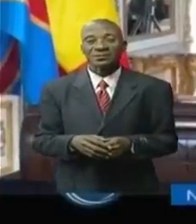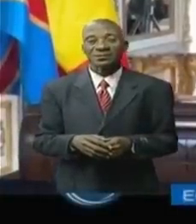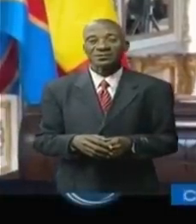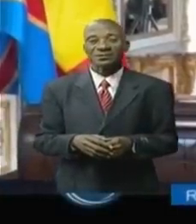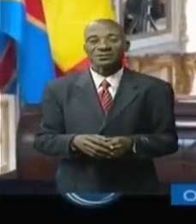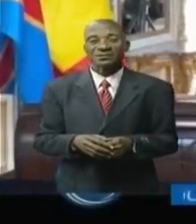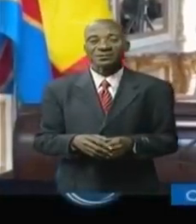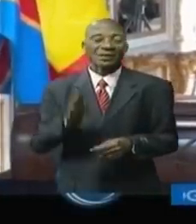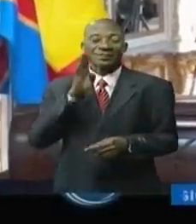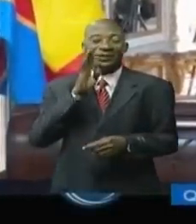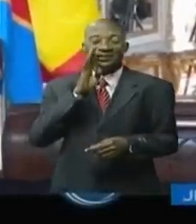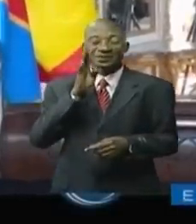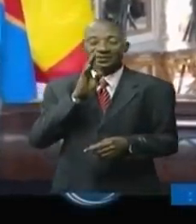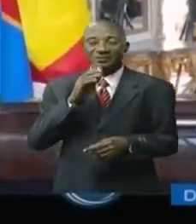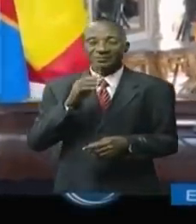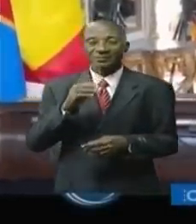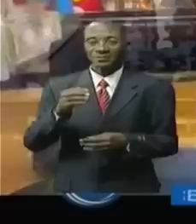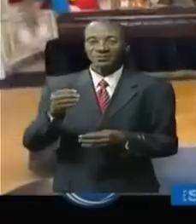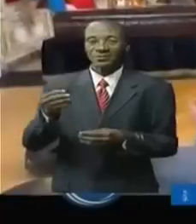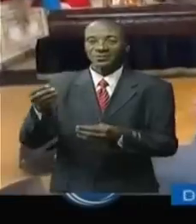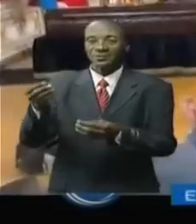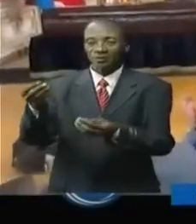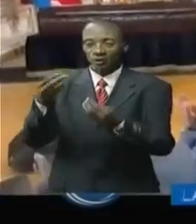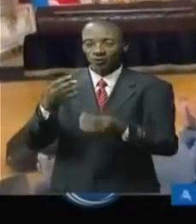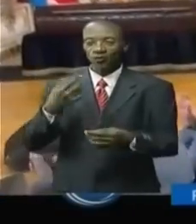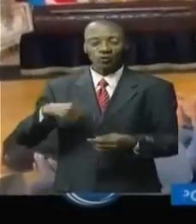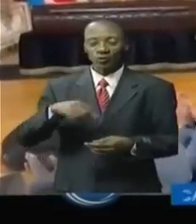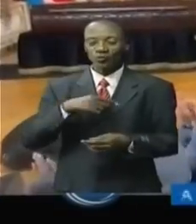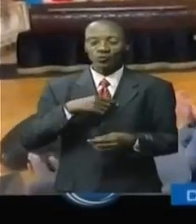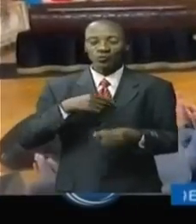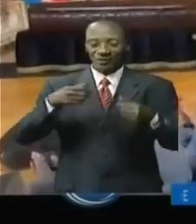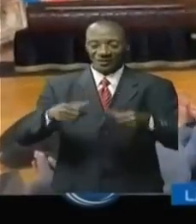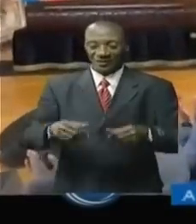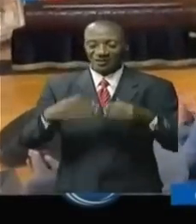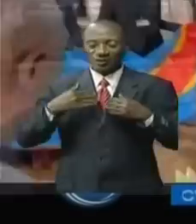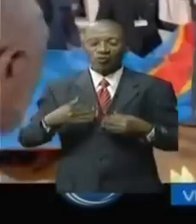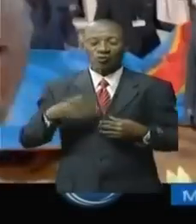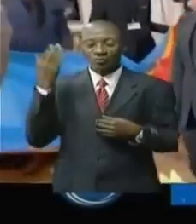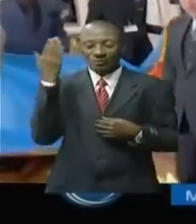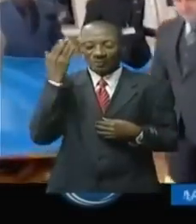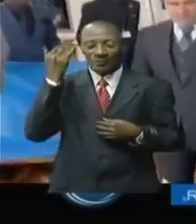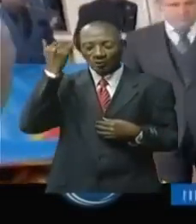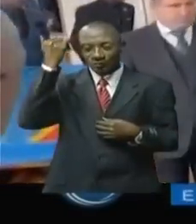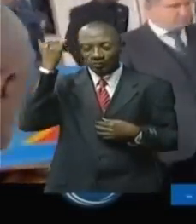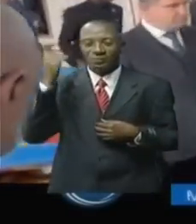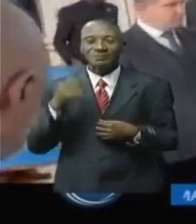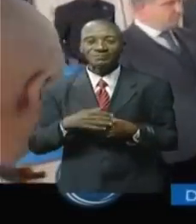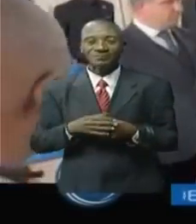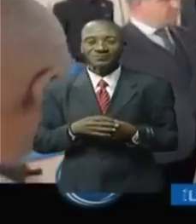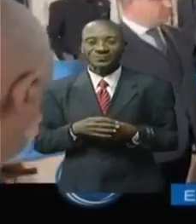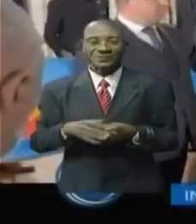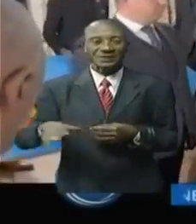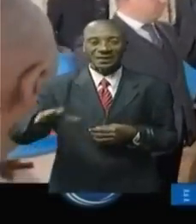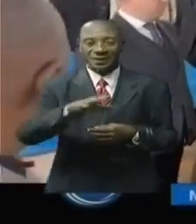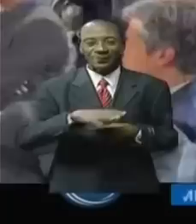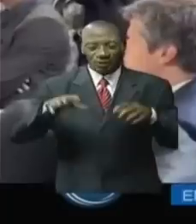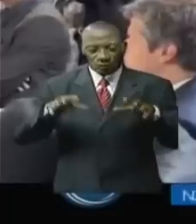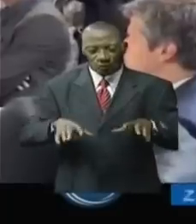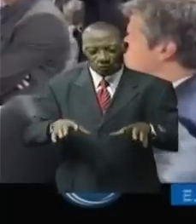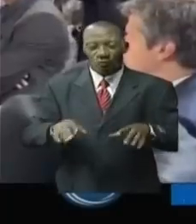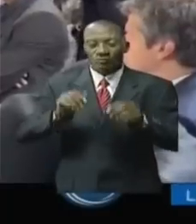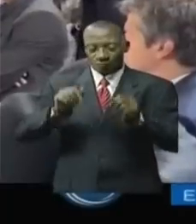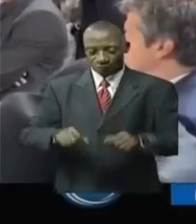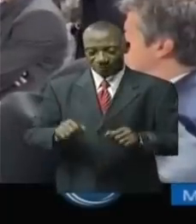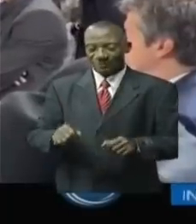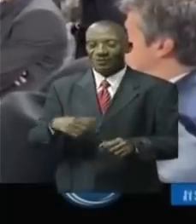bien retour au pays. La République démocratique du Congo peut enfin organiser un deuil national